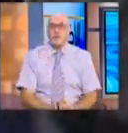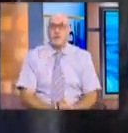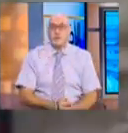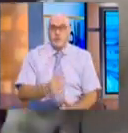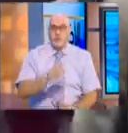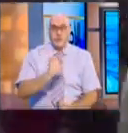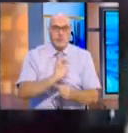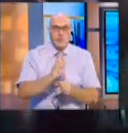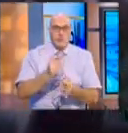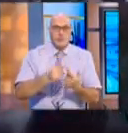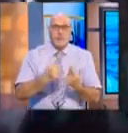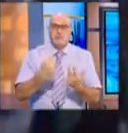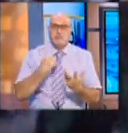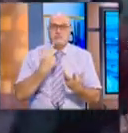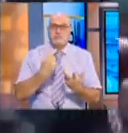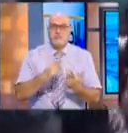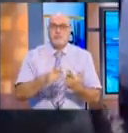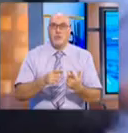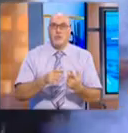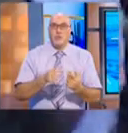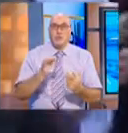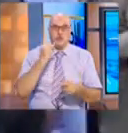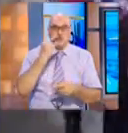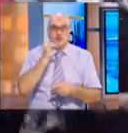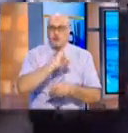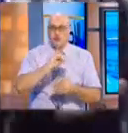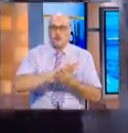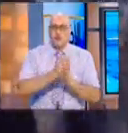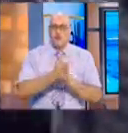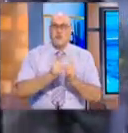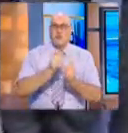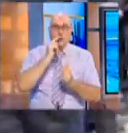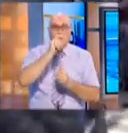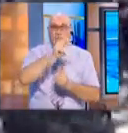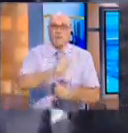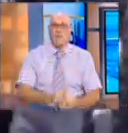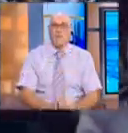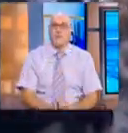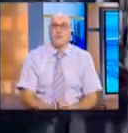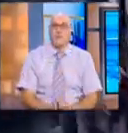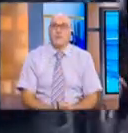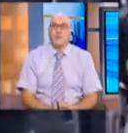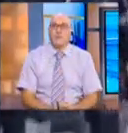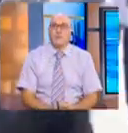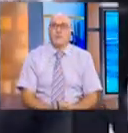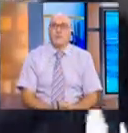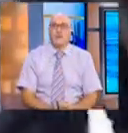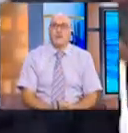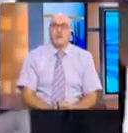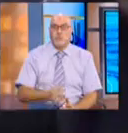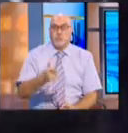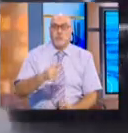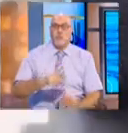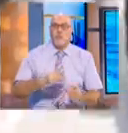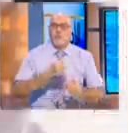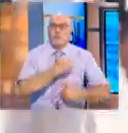للشعبية، حتى إن اسم الشعب لا يدرج في شاراته الرسمية. تذكر الروايات المتطابقة أن نواة جيش